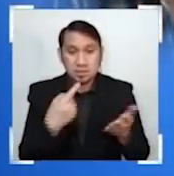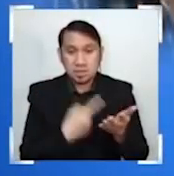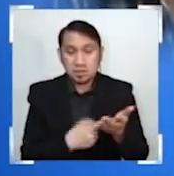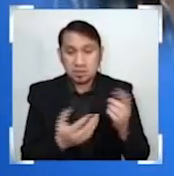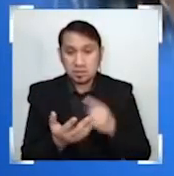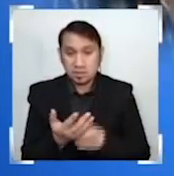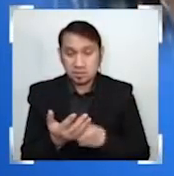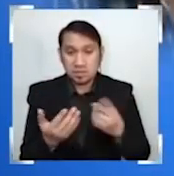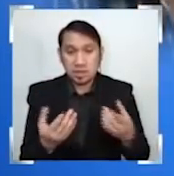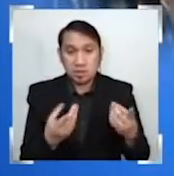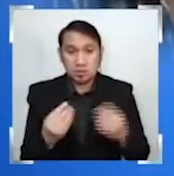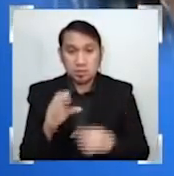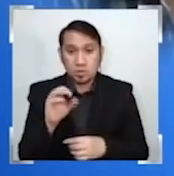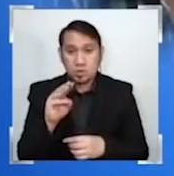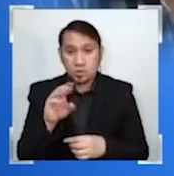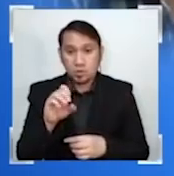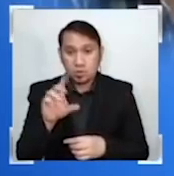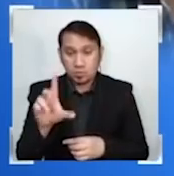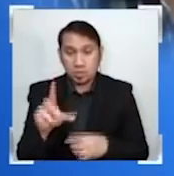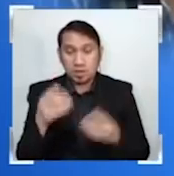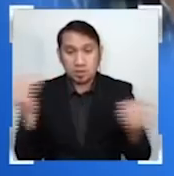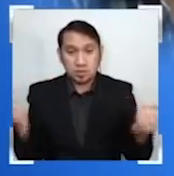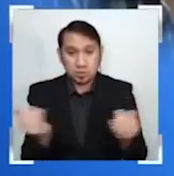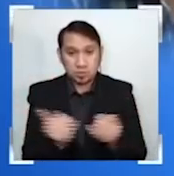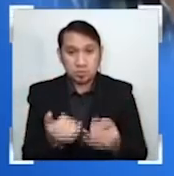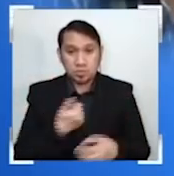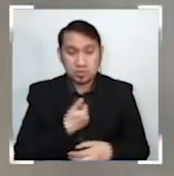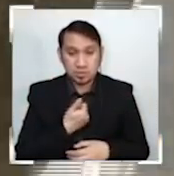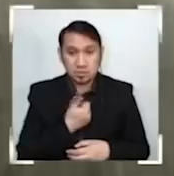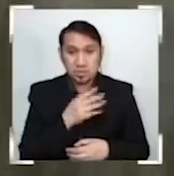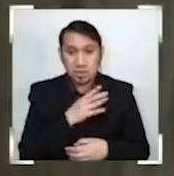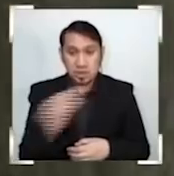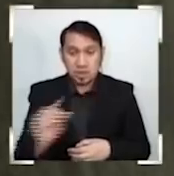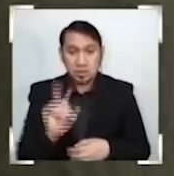COMELEC para ipakilala ang kanyang sarili at plataforma.